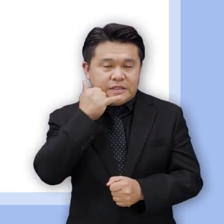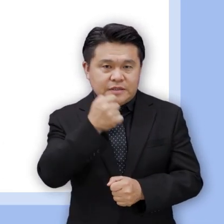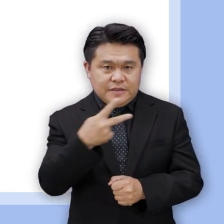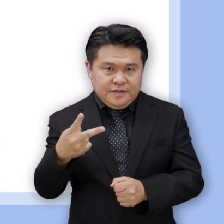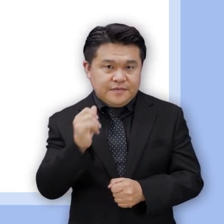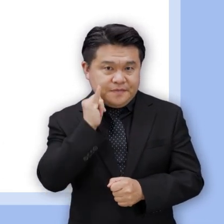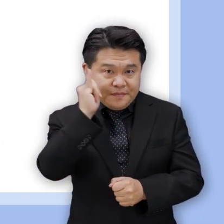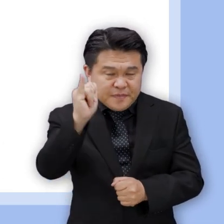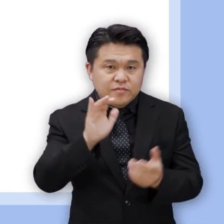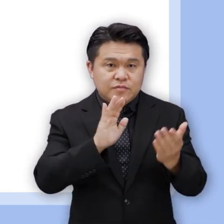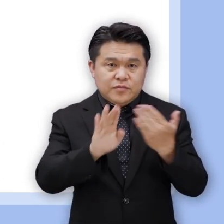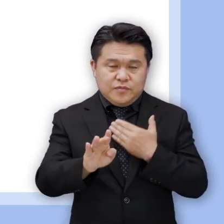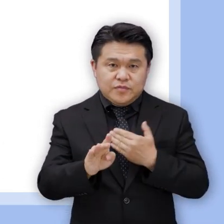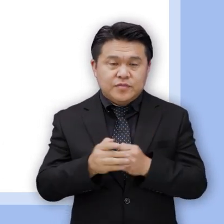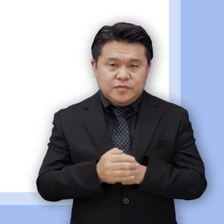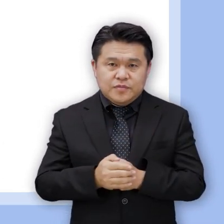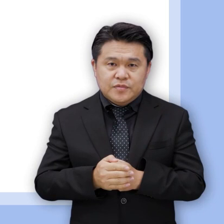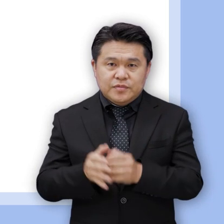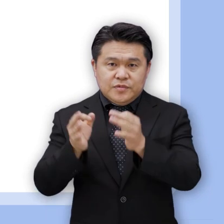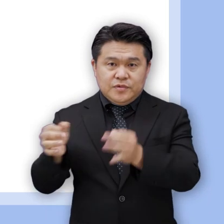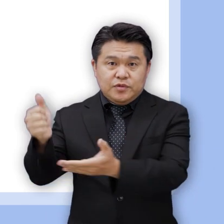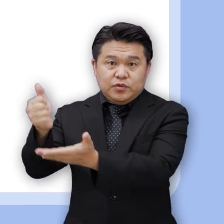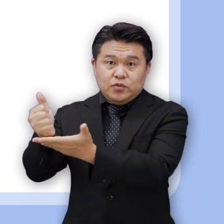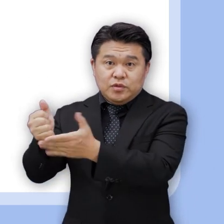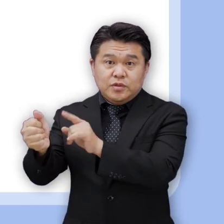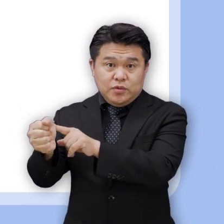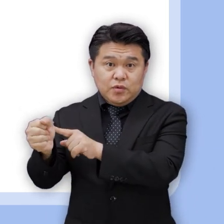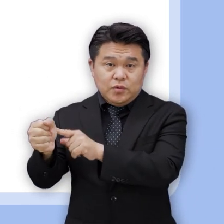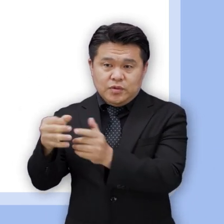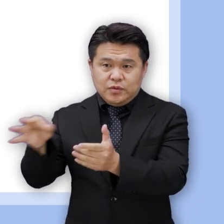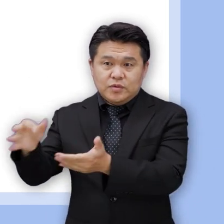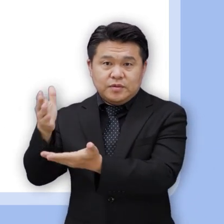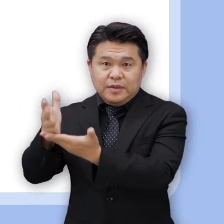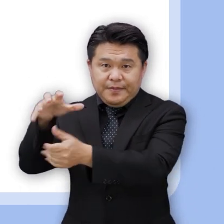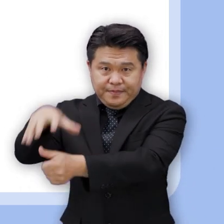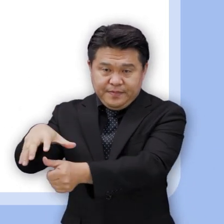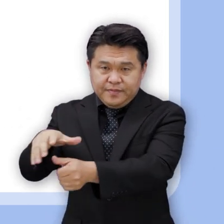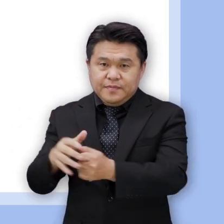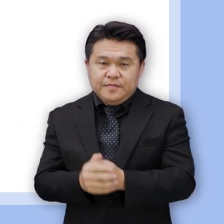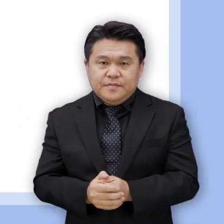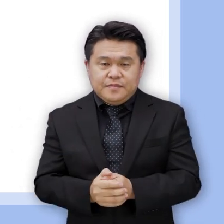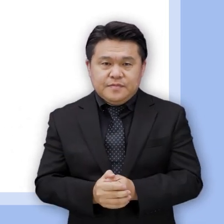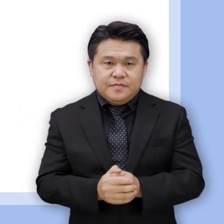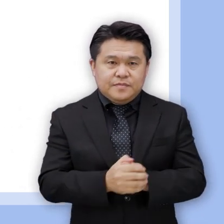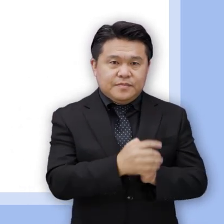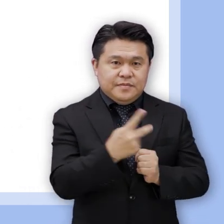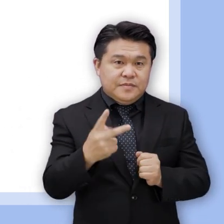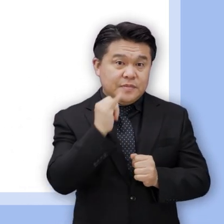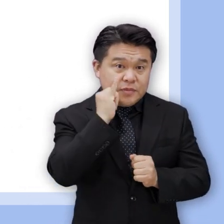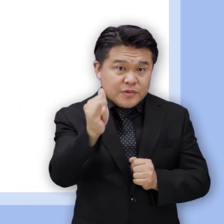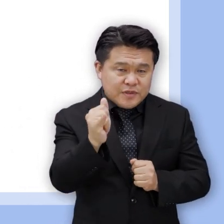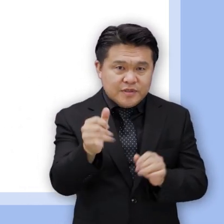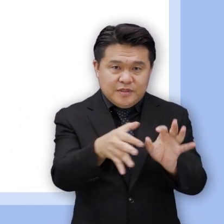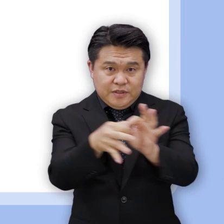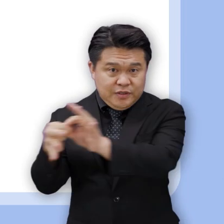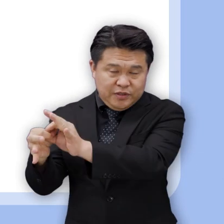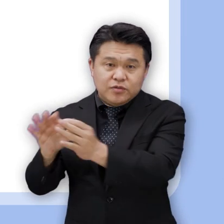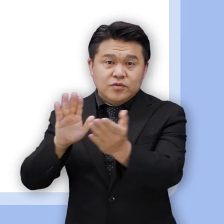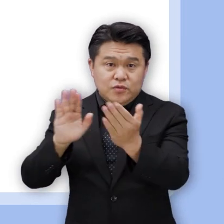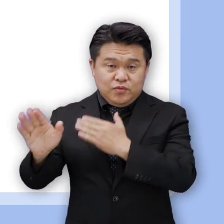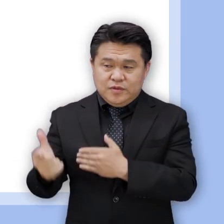즉시 112로 신고하여 송금한 은행 계좌의 지급 정지를 요청합니다. 112로 전화하면 해당 은행으로 바로